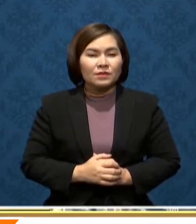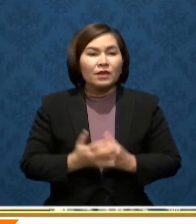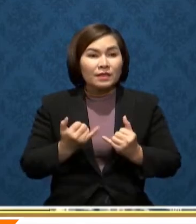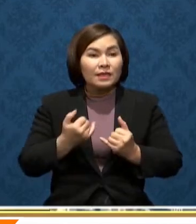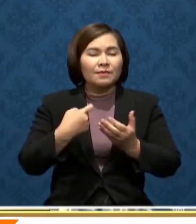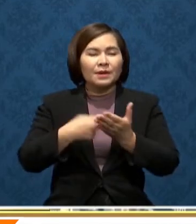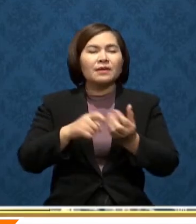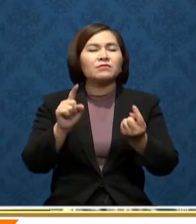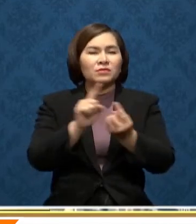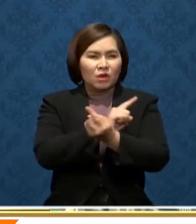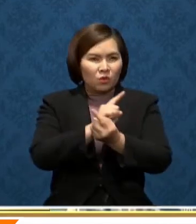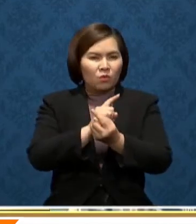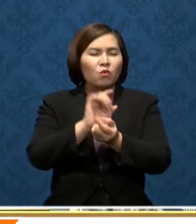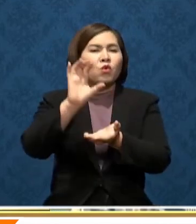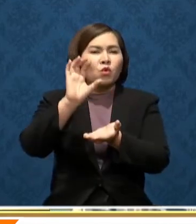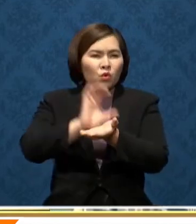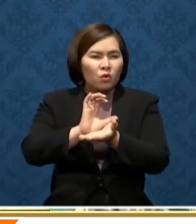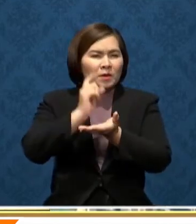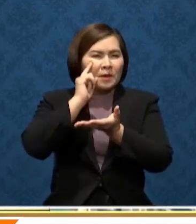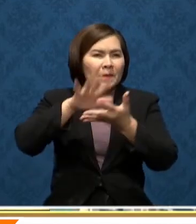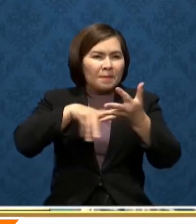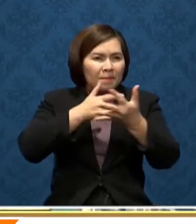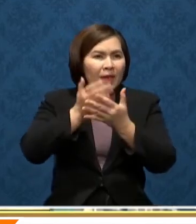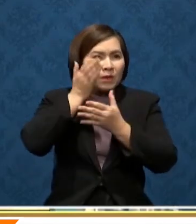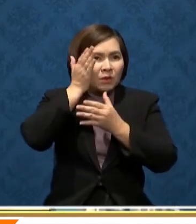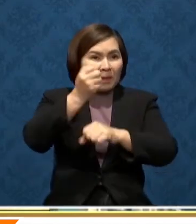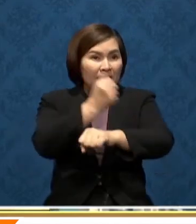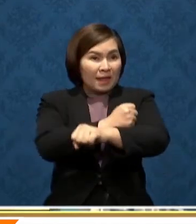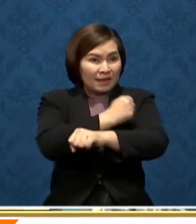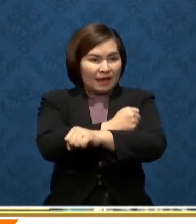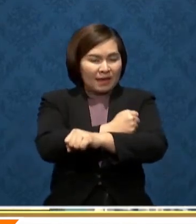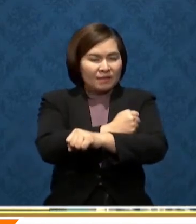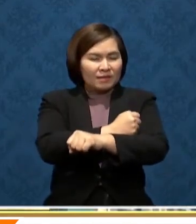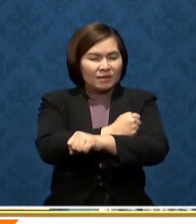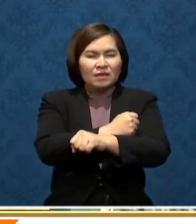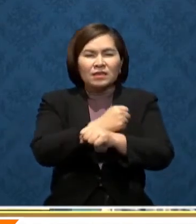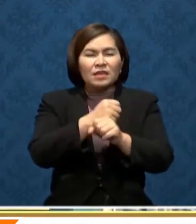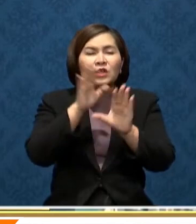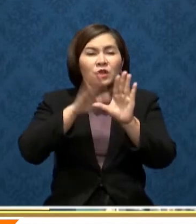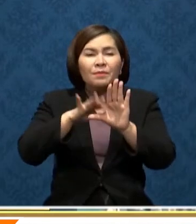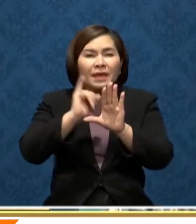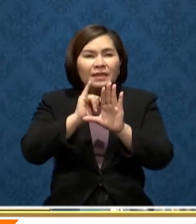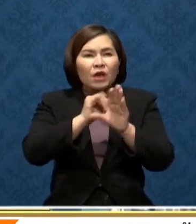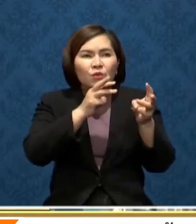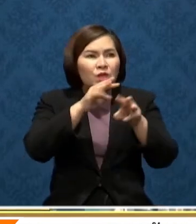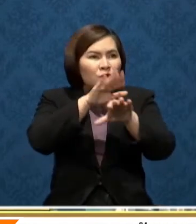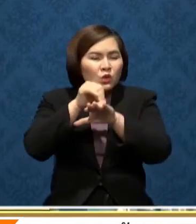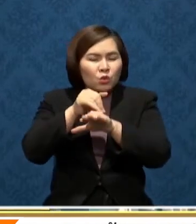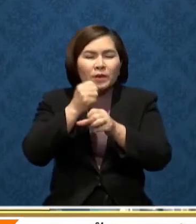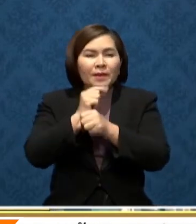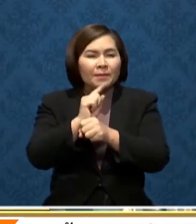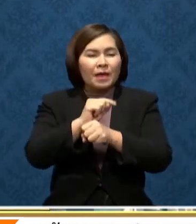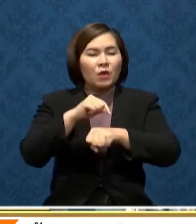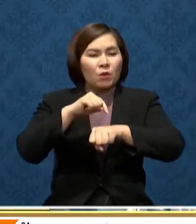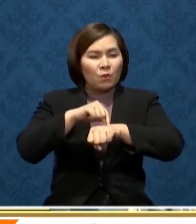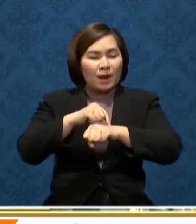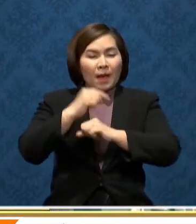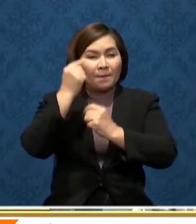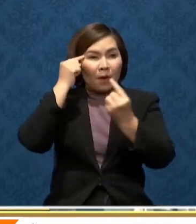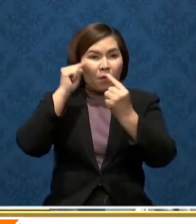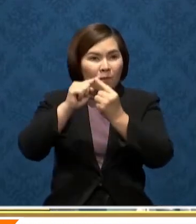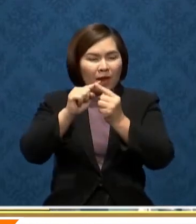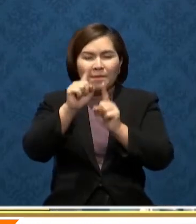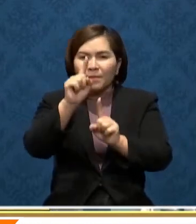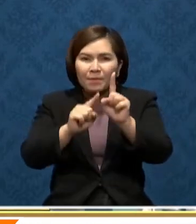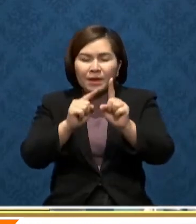ทุนประกันสังคมมีแผนในการดึงดูดแรงงานนอกระบบอย่างไรมีเป้าหมายกอบเวลาหรือตัวชี้วัด